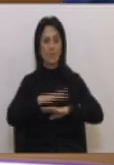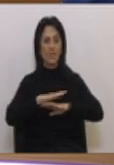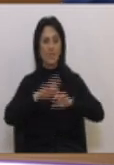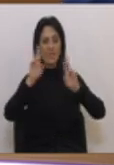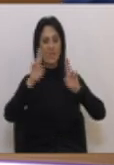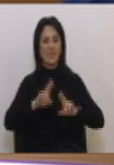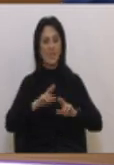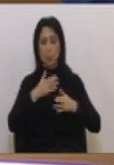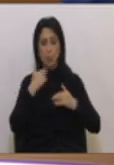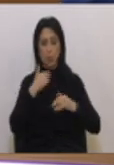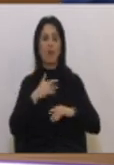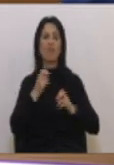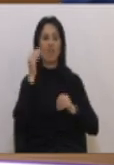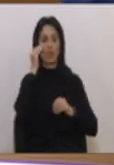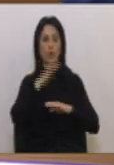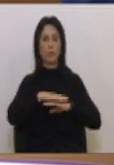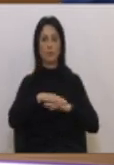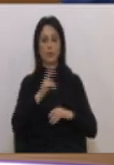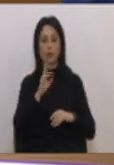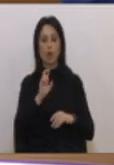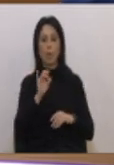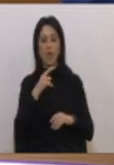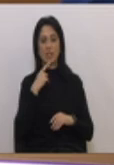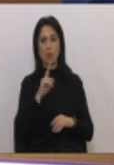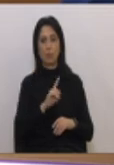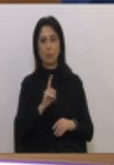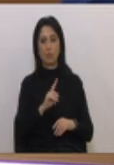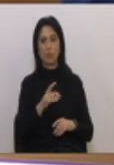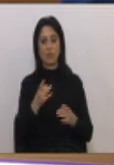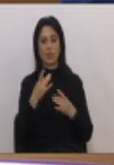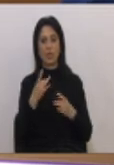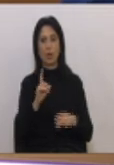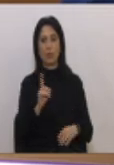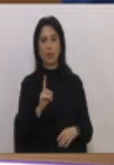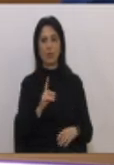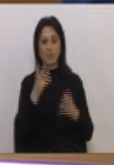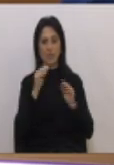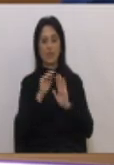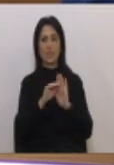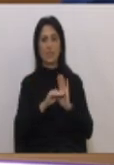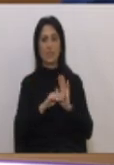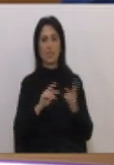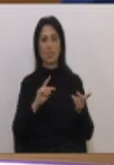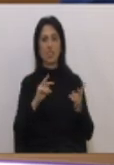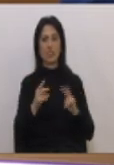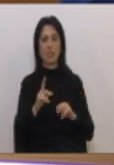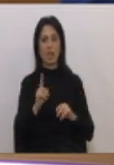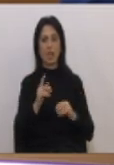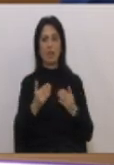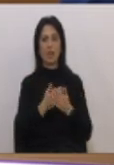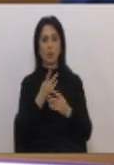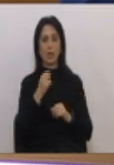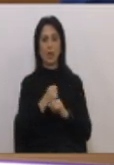წესად ქცევა. დღეს ბატონი კობახიძე გამოვიდა და გითხრა, რომ დღის წესრიგიაო შესაძლებელი და რაღაც ახალი